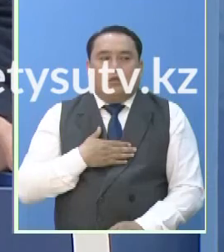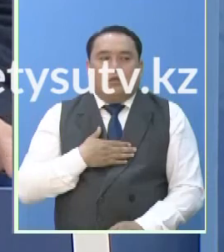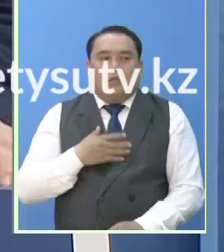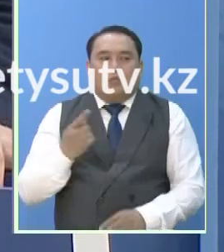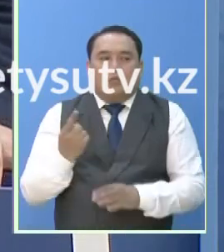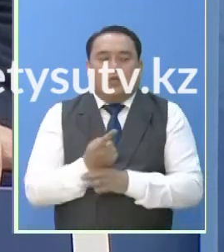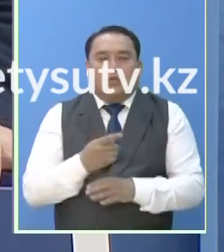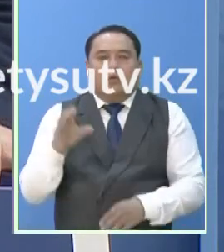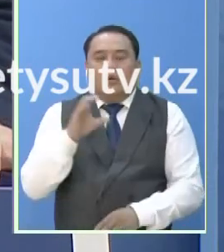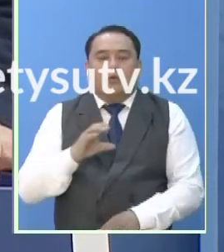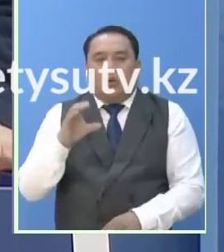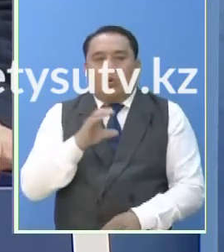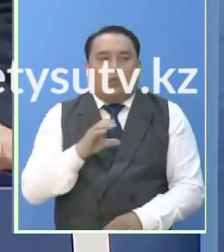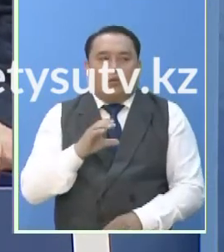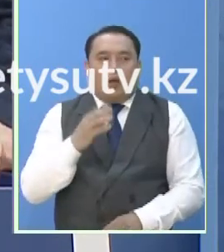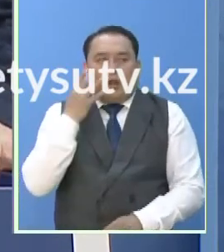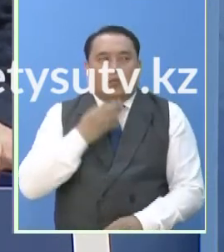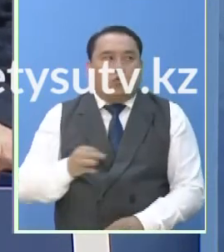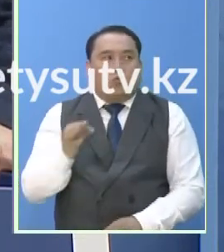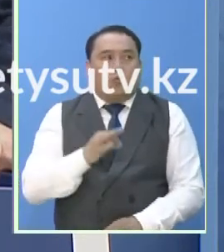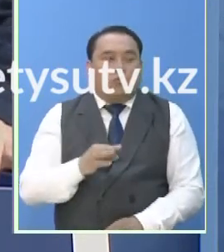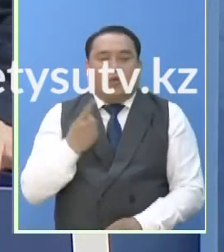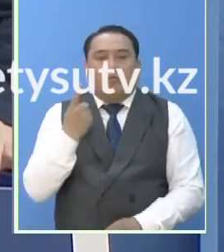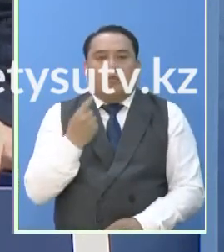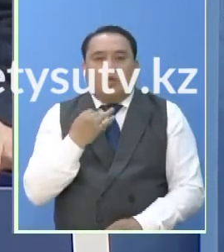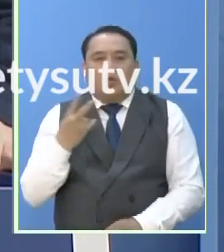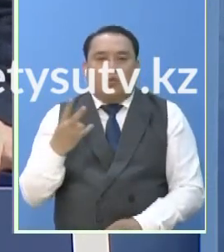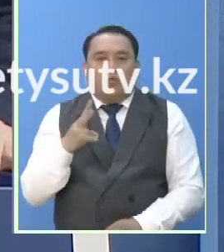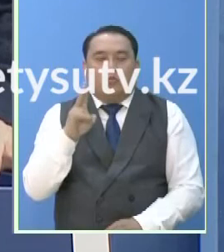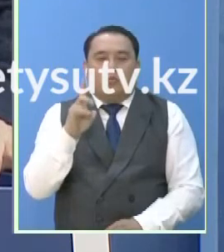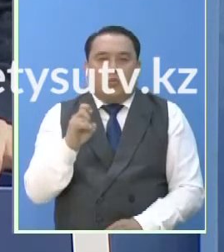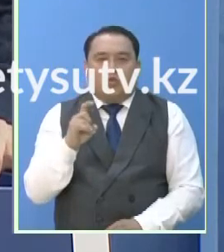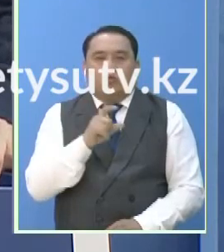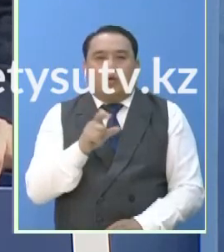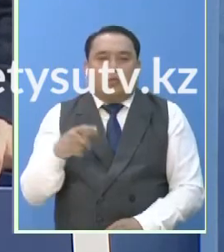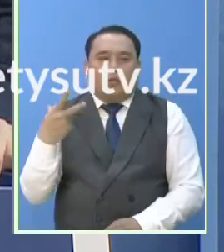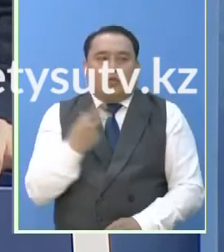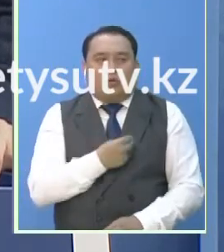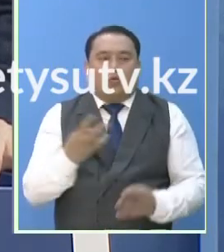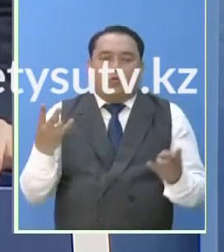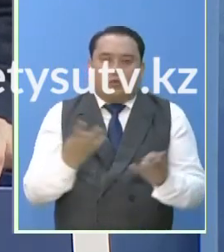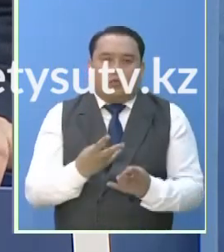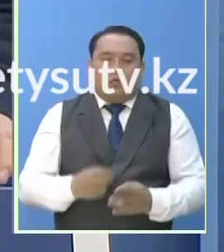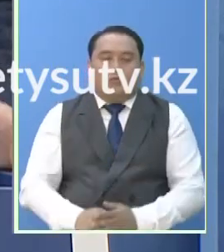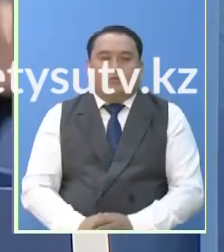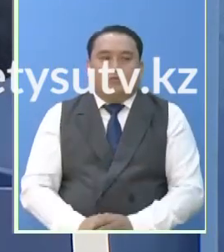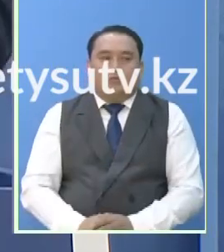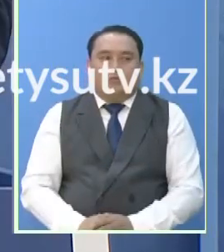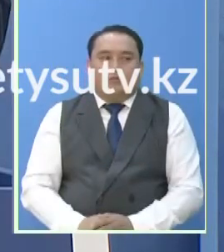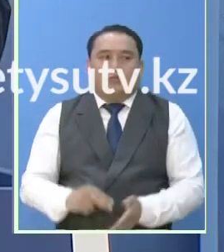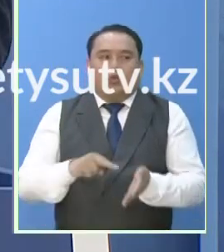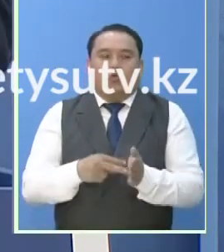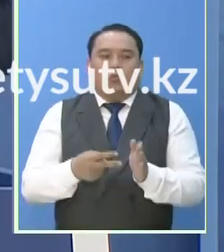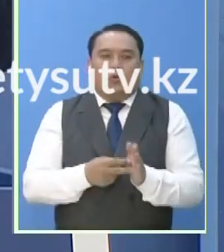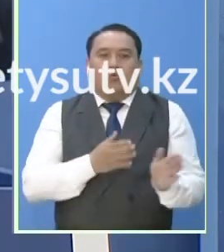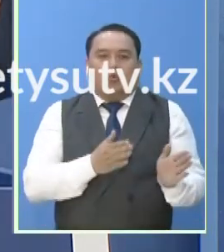биринчи 42-кке дейин мисалы Алматы облусунун 1,1 млн адамын осы вакцинациядан биз өткөзүүбүз керек. Оган жоспарлуу